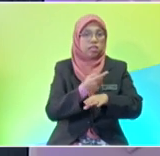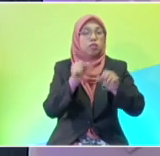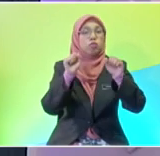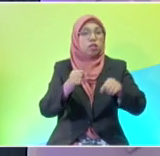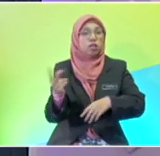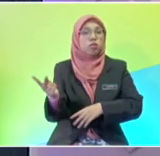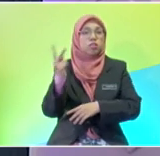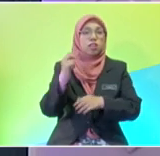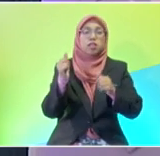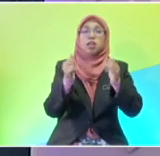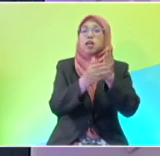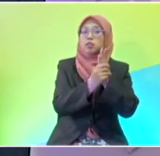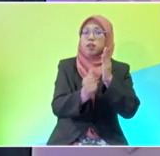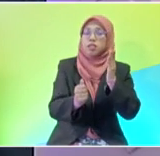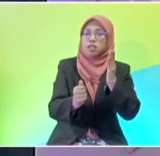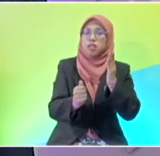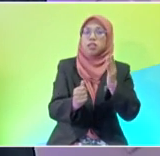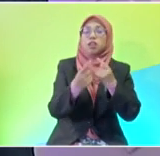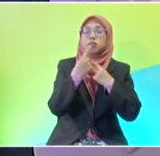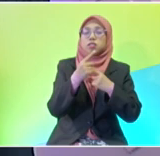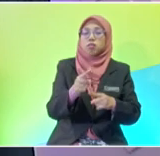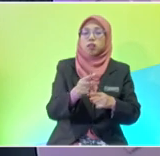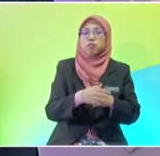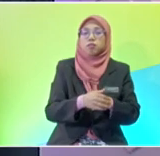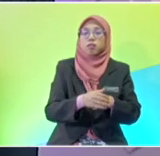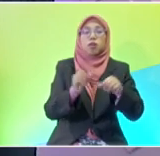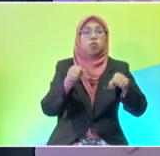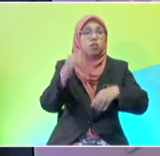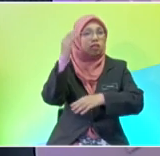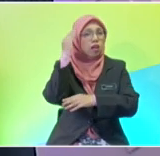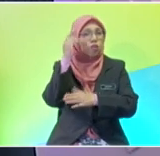kemahiran menjawab kita boleh tahu